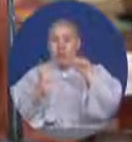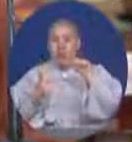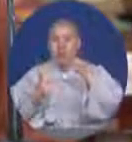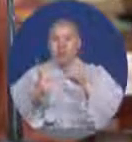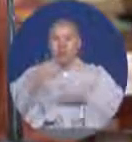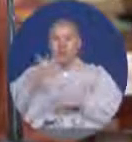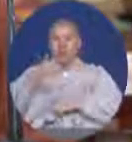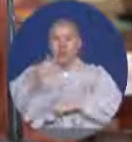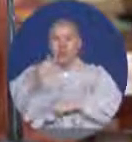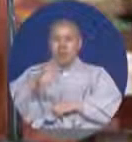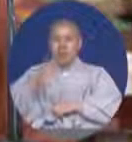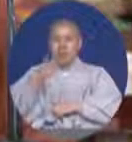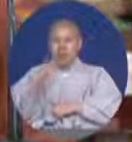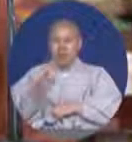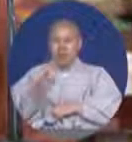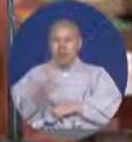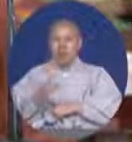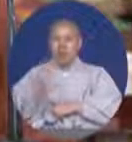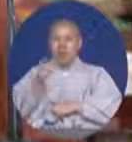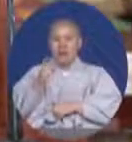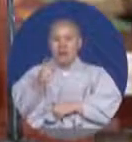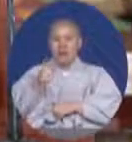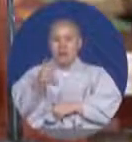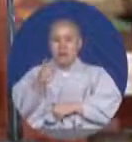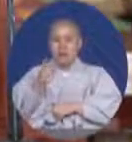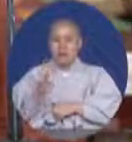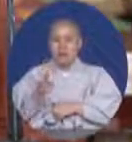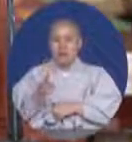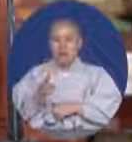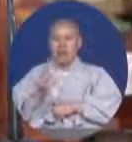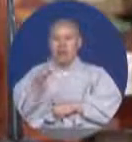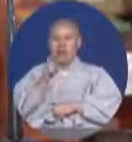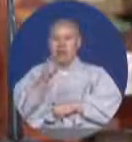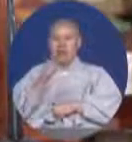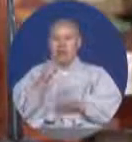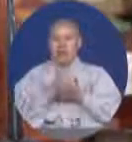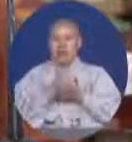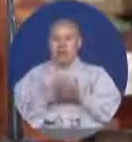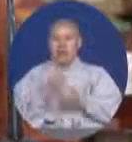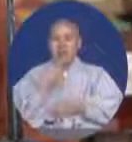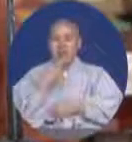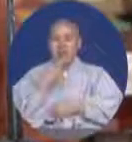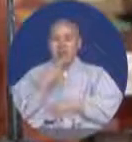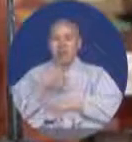18개, 12처 무슨 7대 만법 없는 거예요. 우리 몸이다 이 말이에요. 몸.